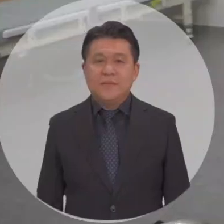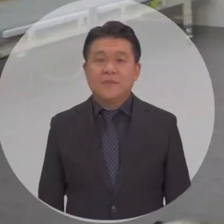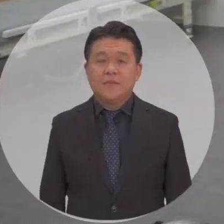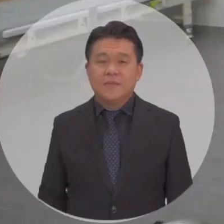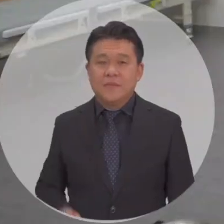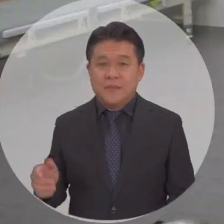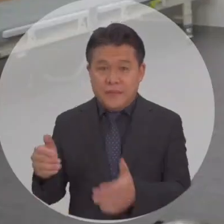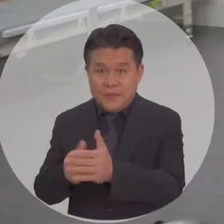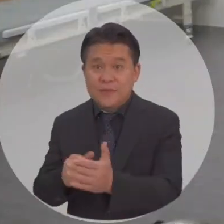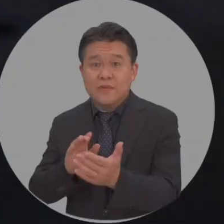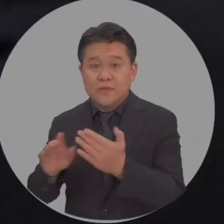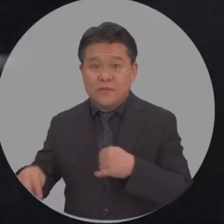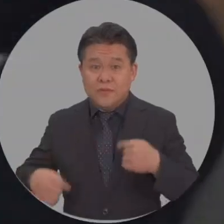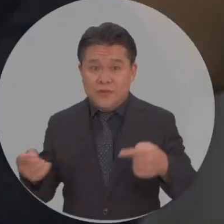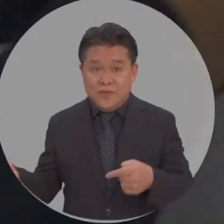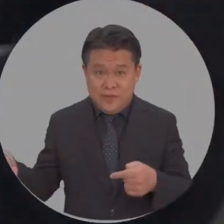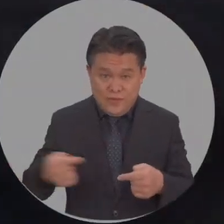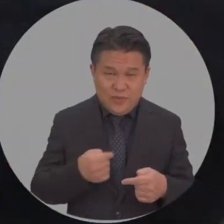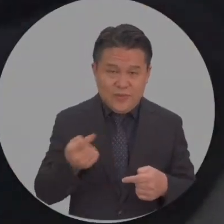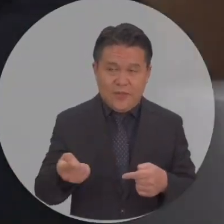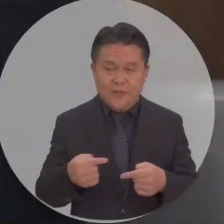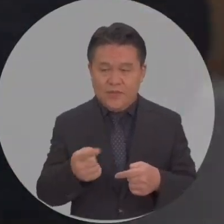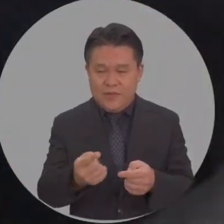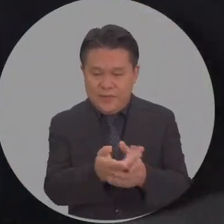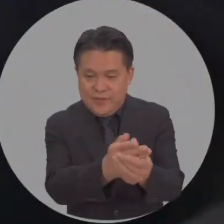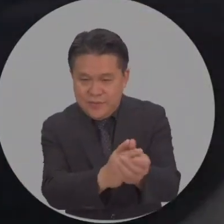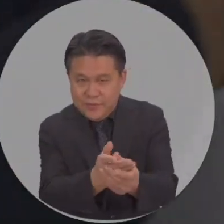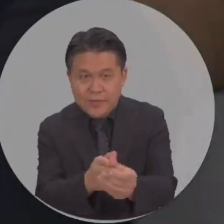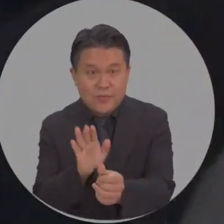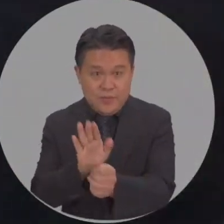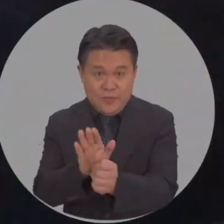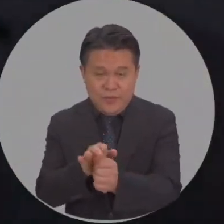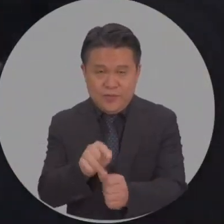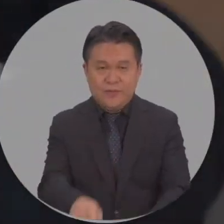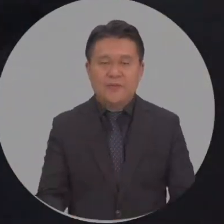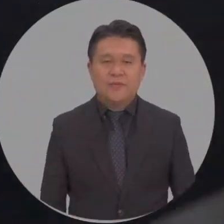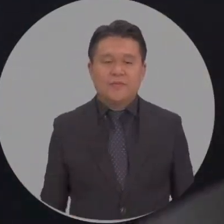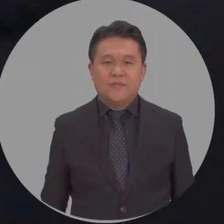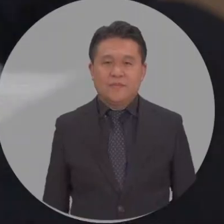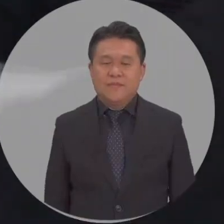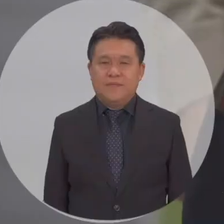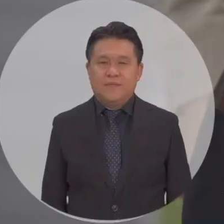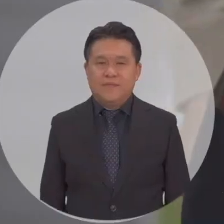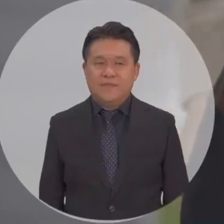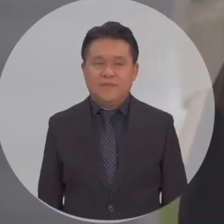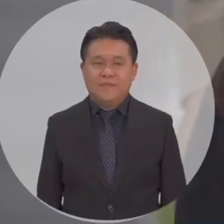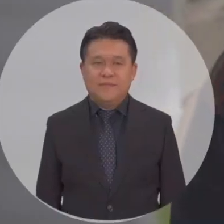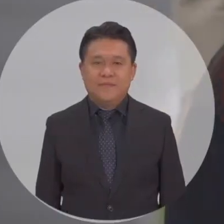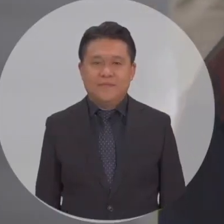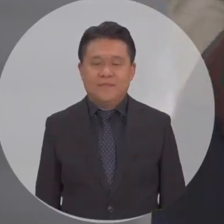화장실 이용을 마친 후 휠체어로 이동시키고 세면대에서 손을 씻도록 합니다.